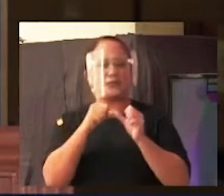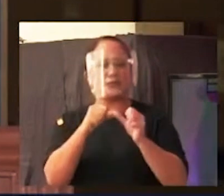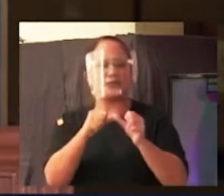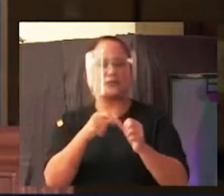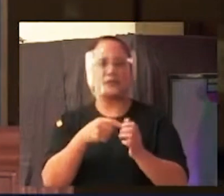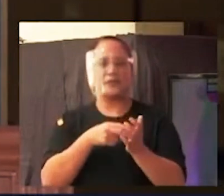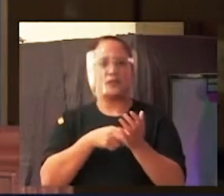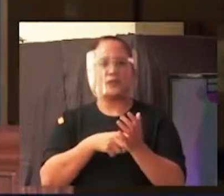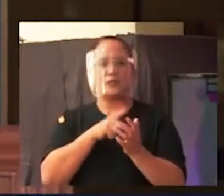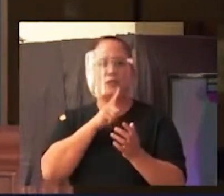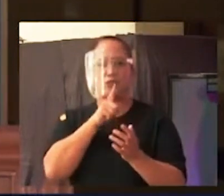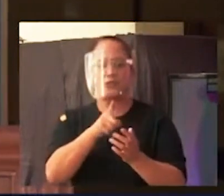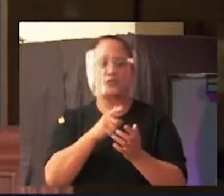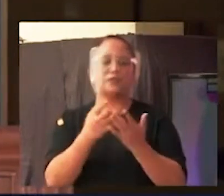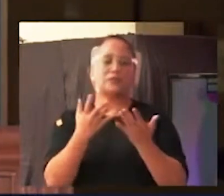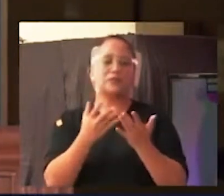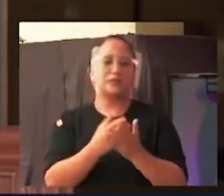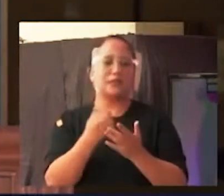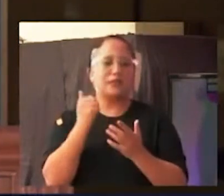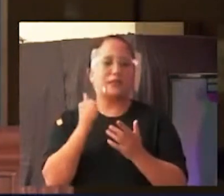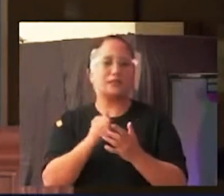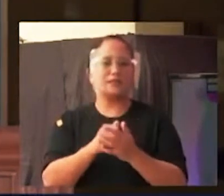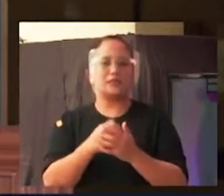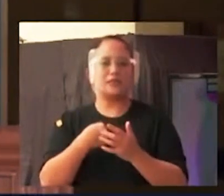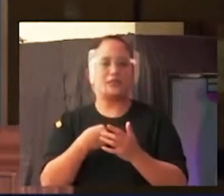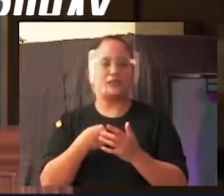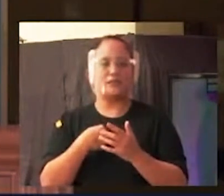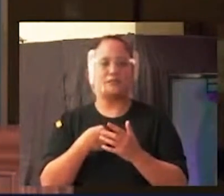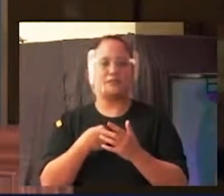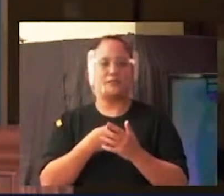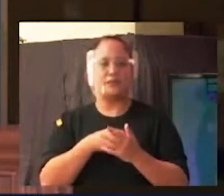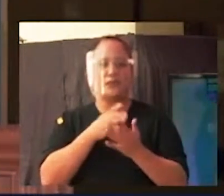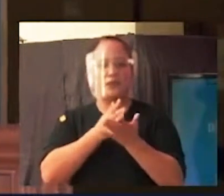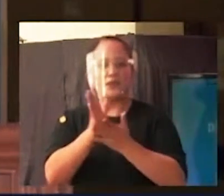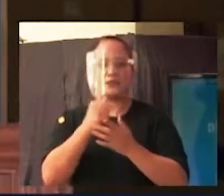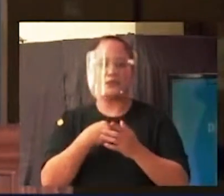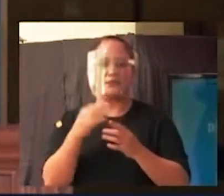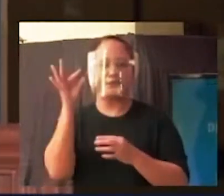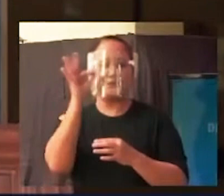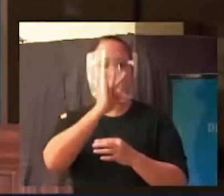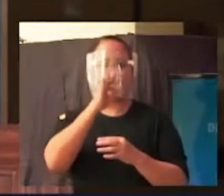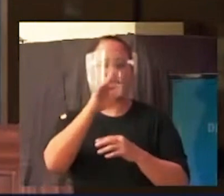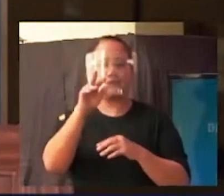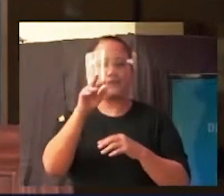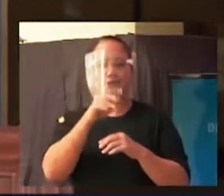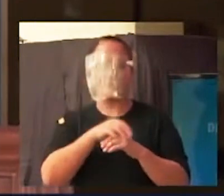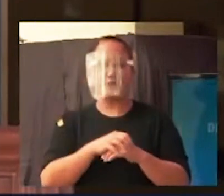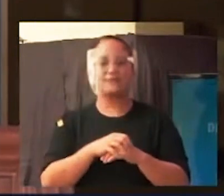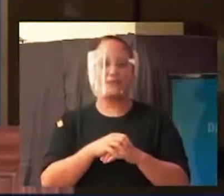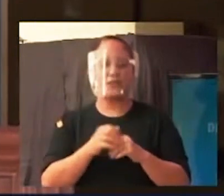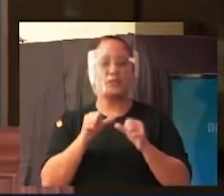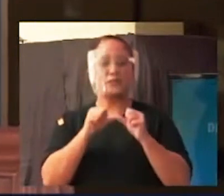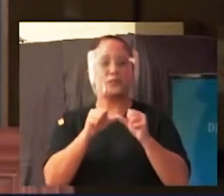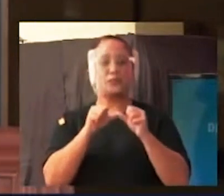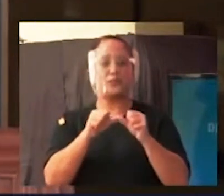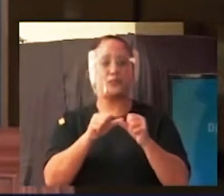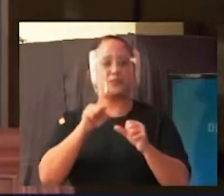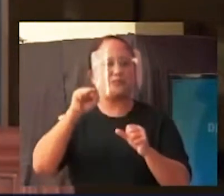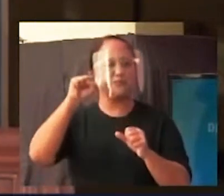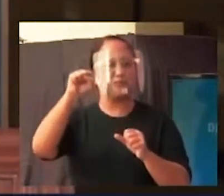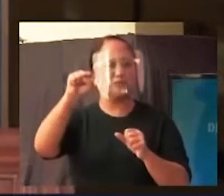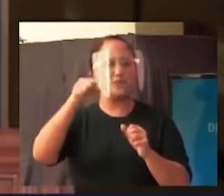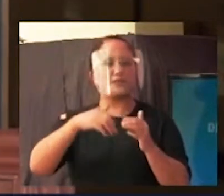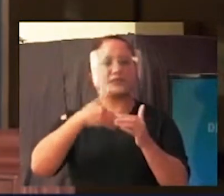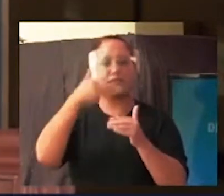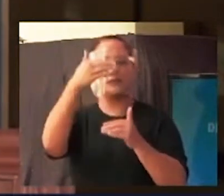ng totoo, ipinaglalaban niya ang buhay at karapatan ng mga Pilipino. Ipagpapatuloy niya ang laban na ito sa